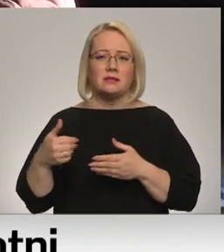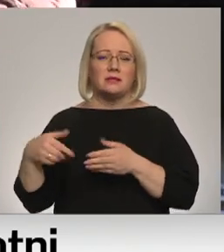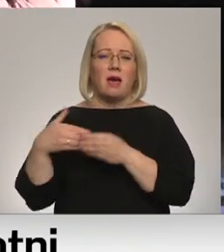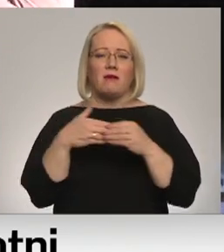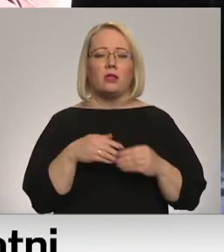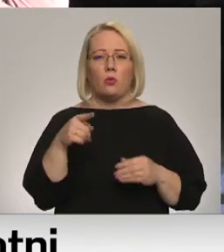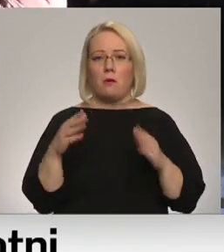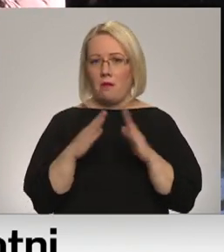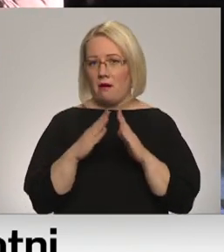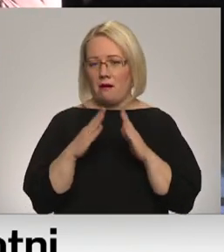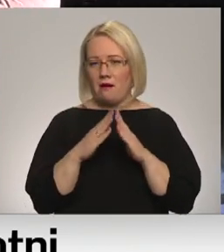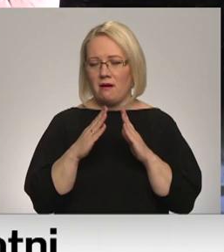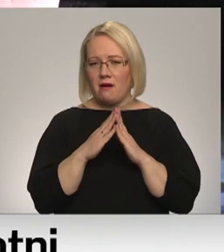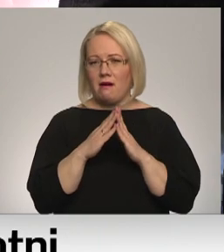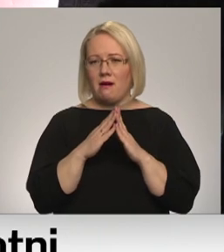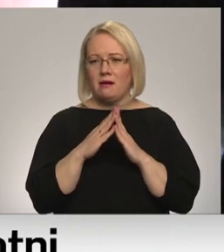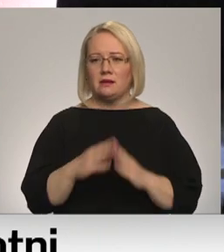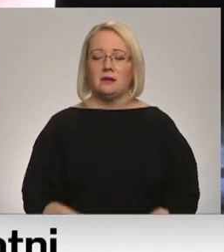krastiem, savektu